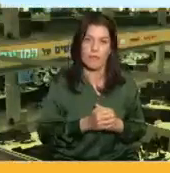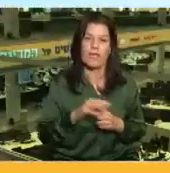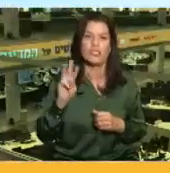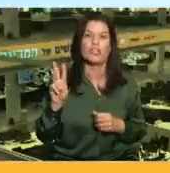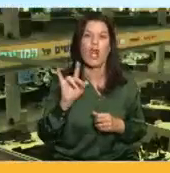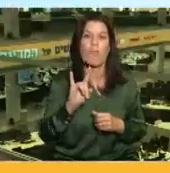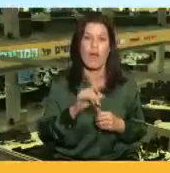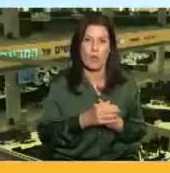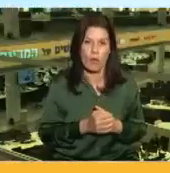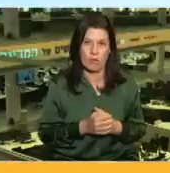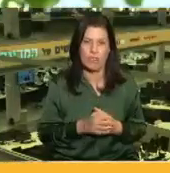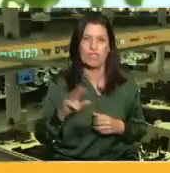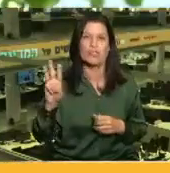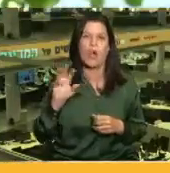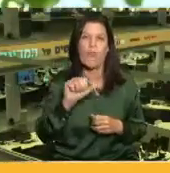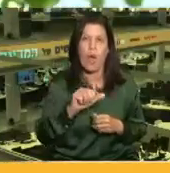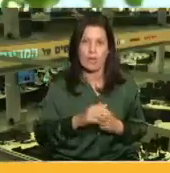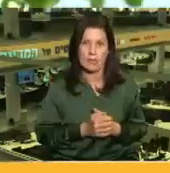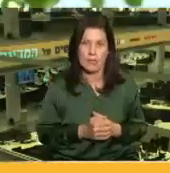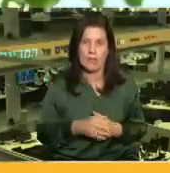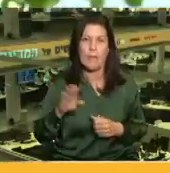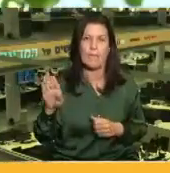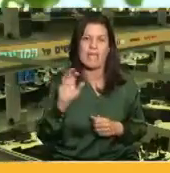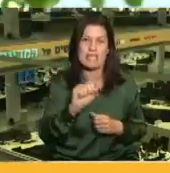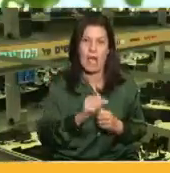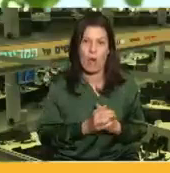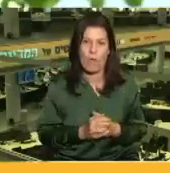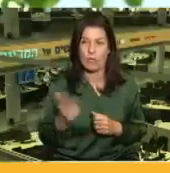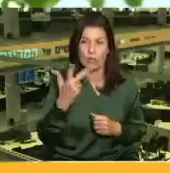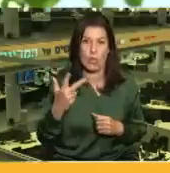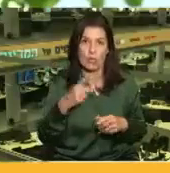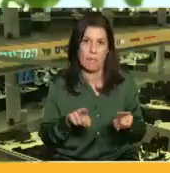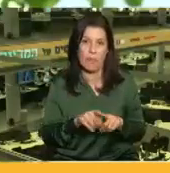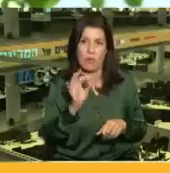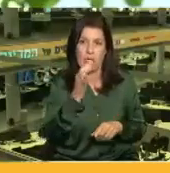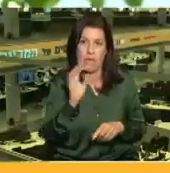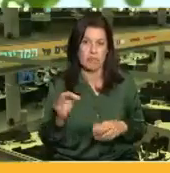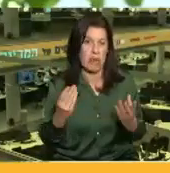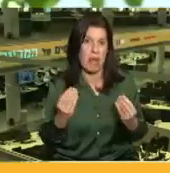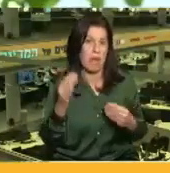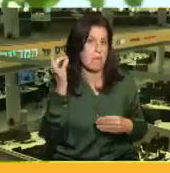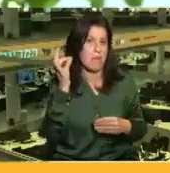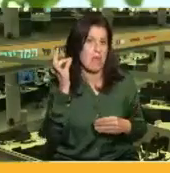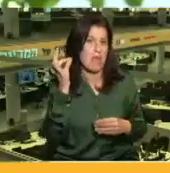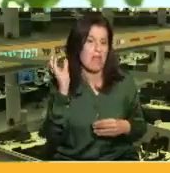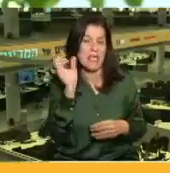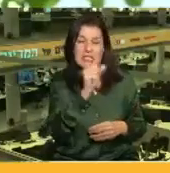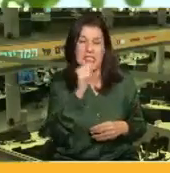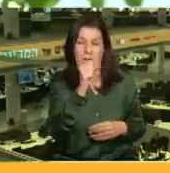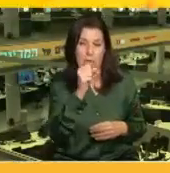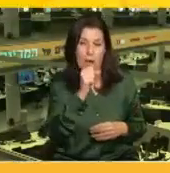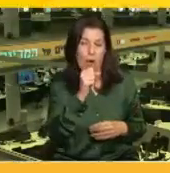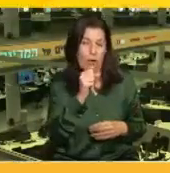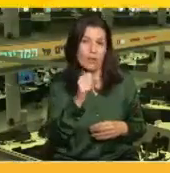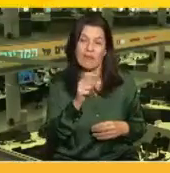המדהים, שלמה ארצי ההיסטרי, ברי זכרוב המושלם. הם באותם גילאים של עוד הרבה זמרות שאני יכולה להגיד לך היום שבכלל לא מזמינים